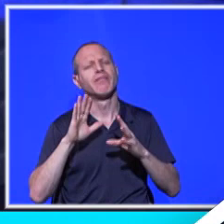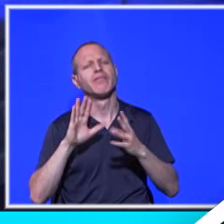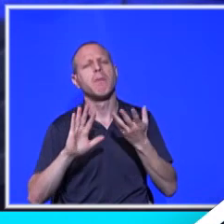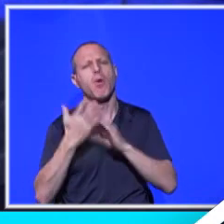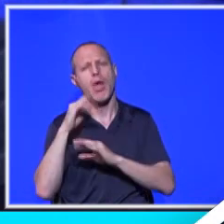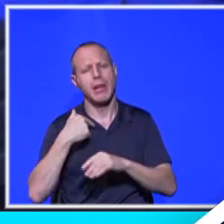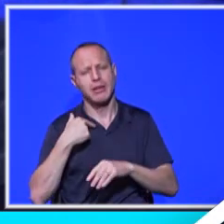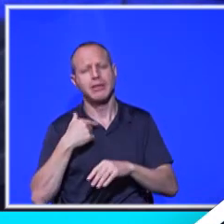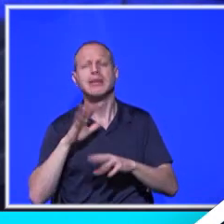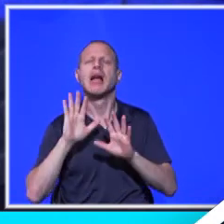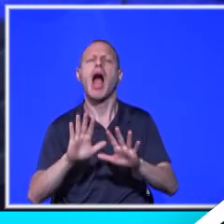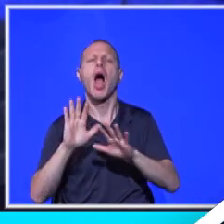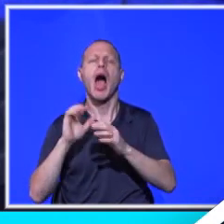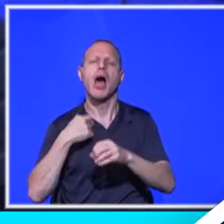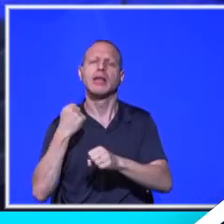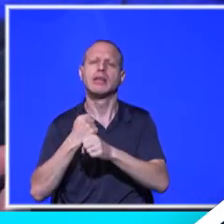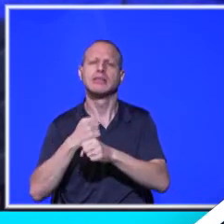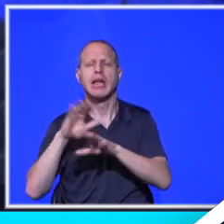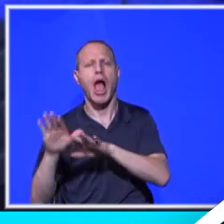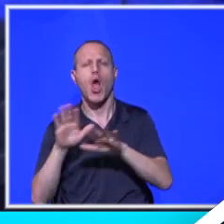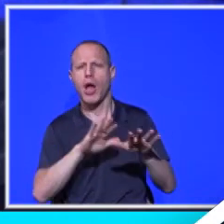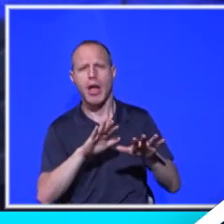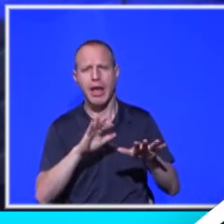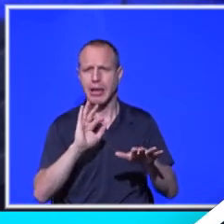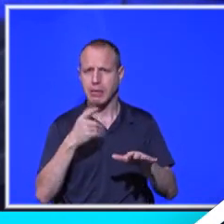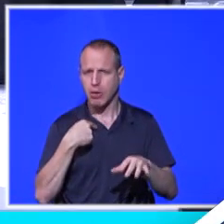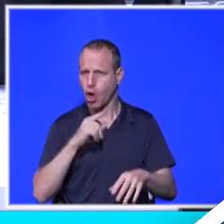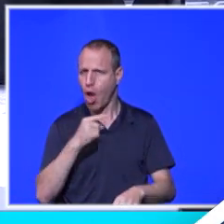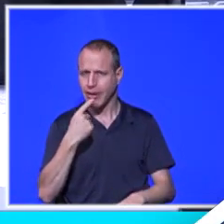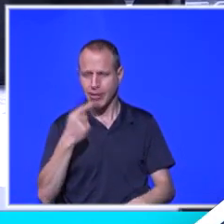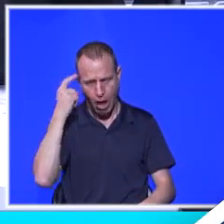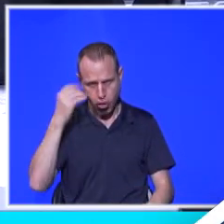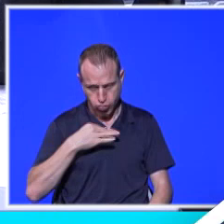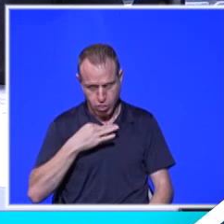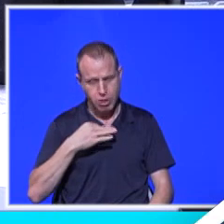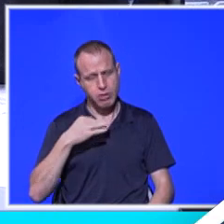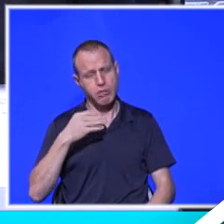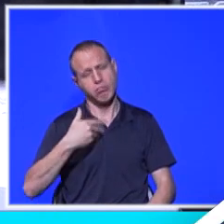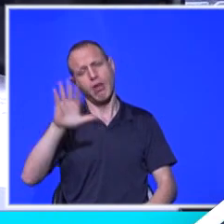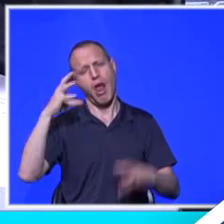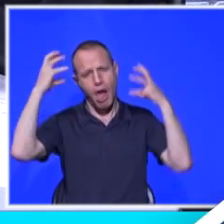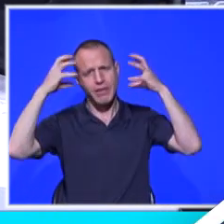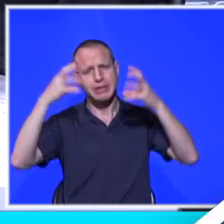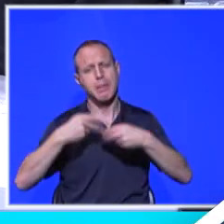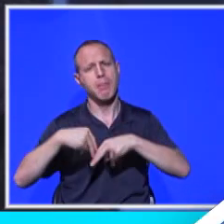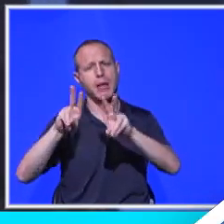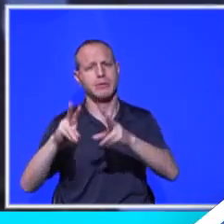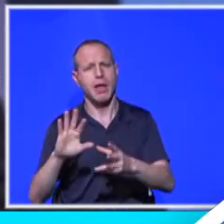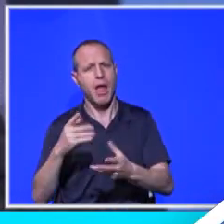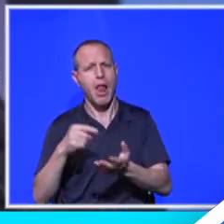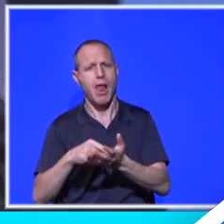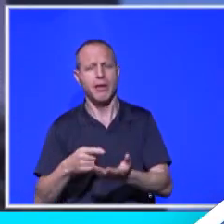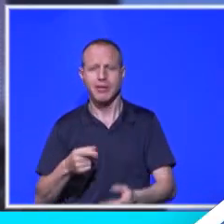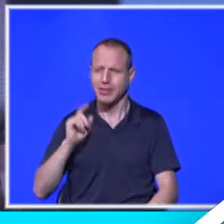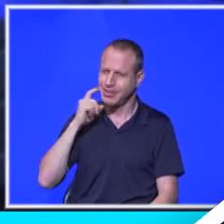ככה. אז אם אני לא אביע את דעתי, אז בשביל מה באתי? תלך לכבשים חזרה. זה שאתה אומר, תלך לכבשים בחזרה. אני אלה.